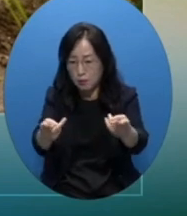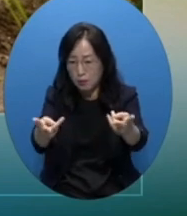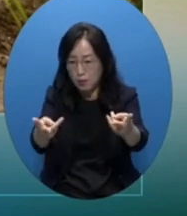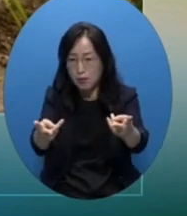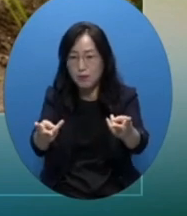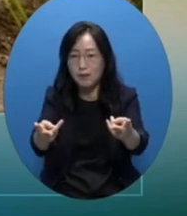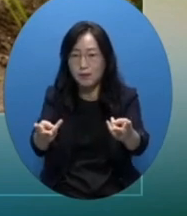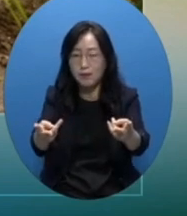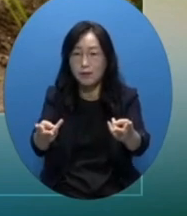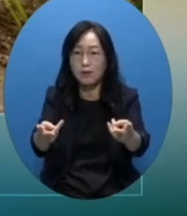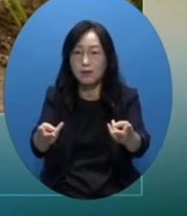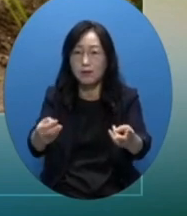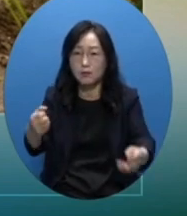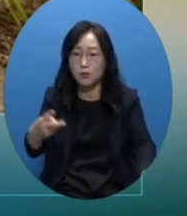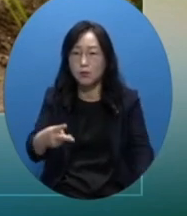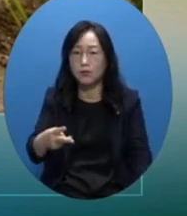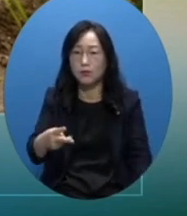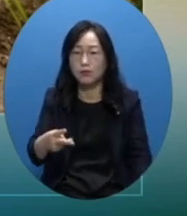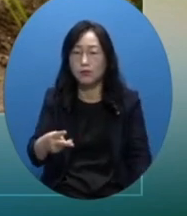벼들이